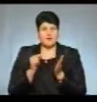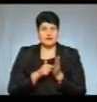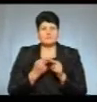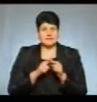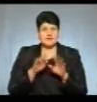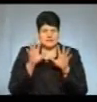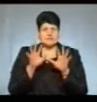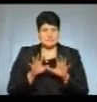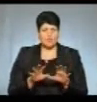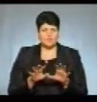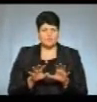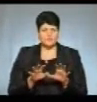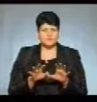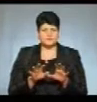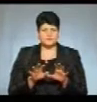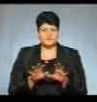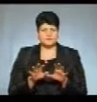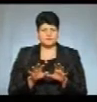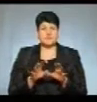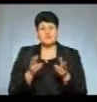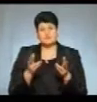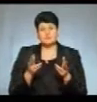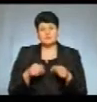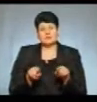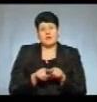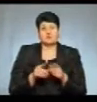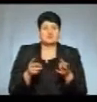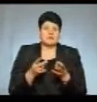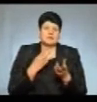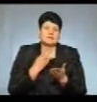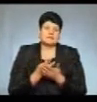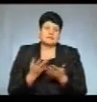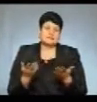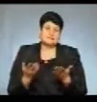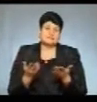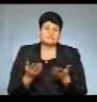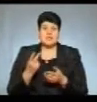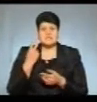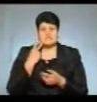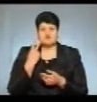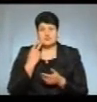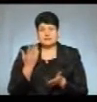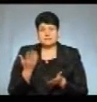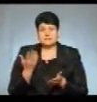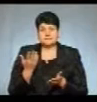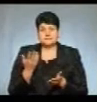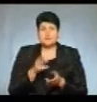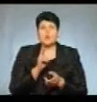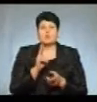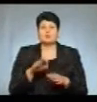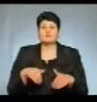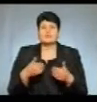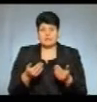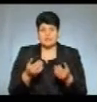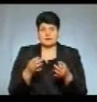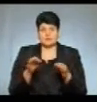про захист персональних даних? Ну, також треба дивитися завжди, кому ви даєте доступ